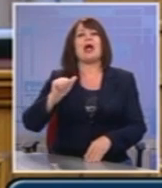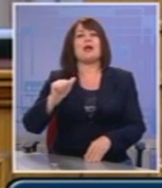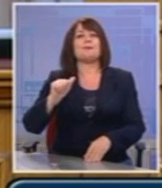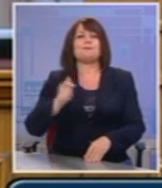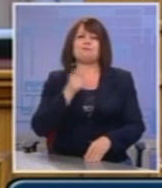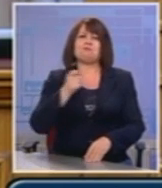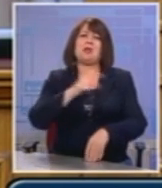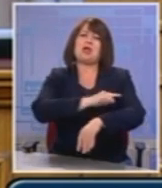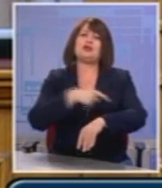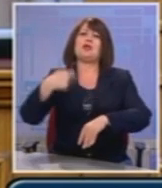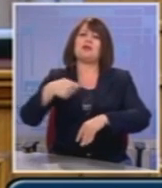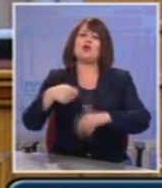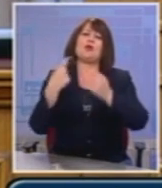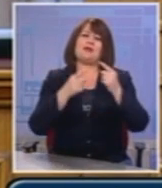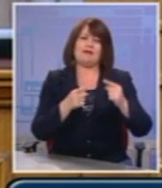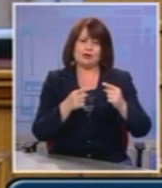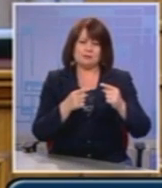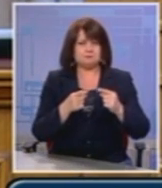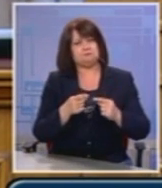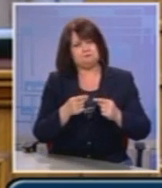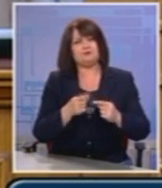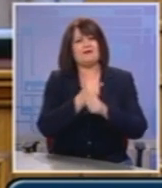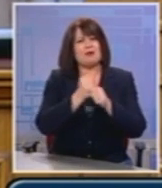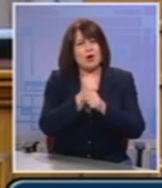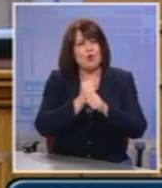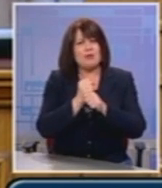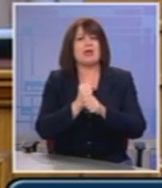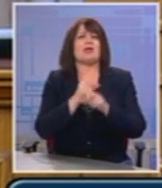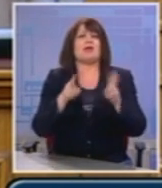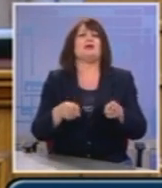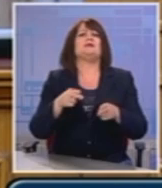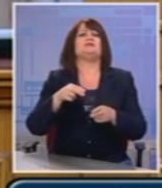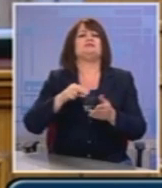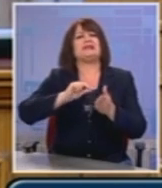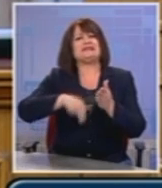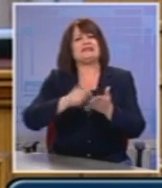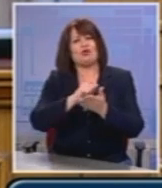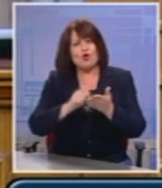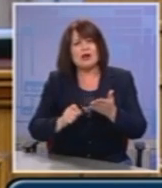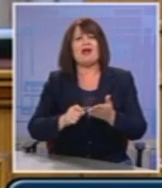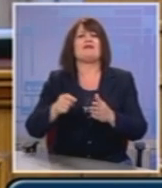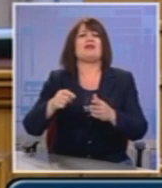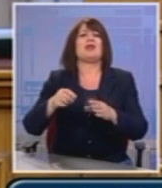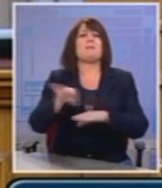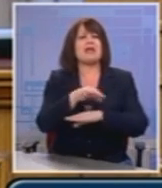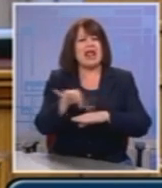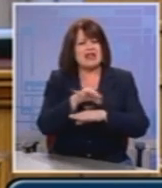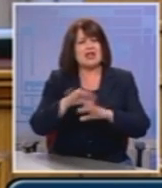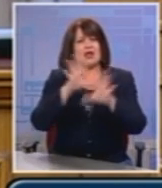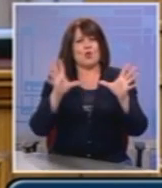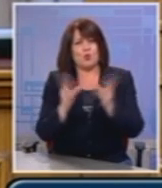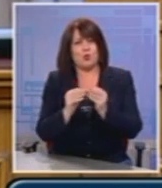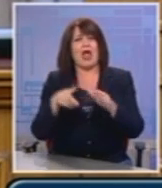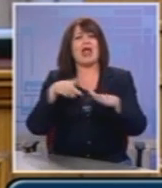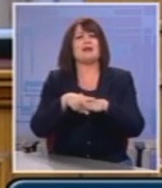ασφαλισμένοι γιατροί δικηγόροι ε φαρμακοποιοί συμβολαιογράφοι μηχανικοί ένα ταμείο το οποίον